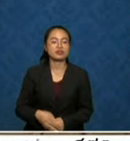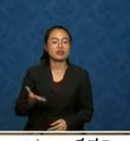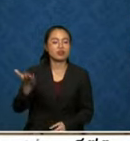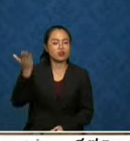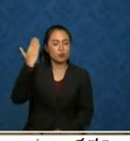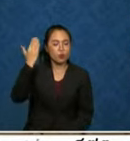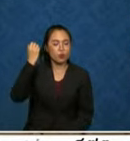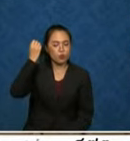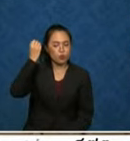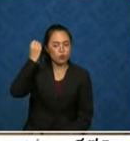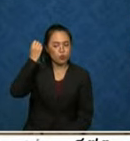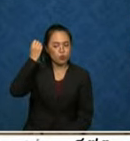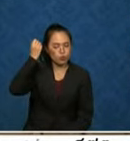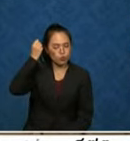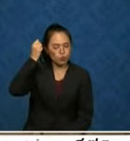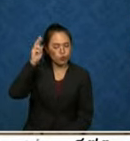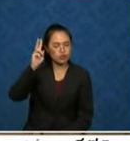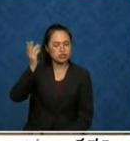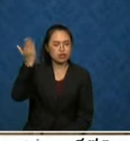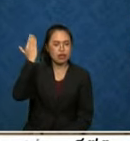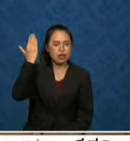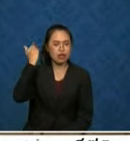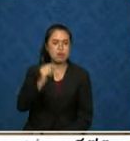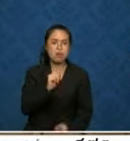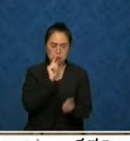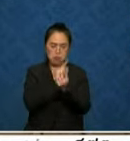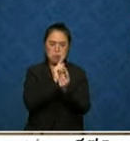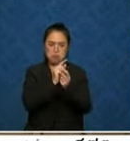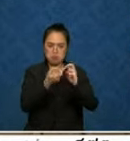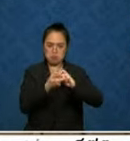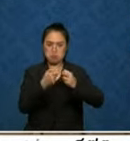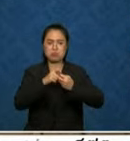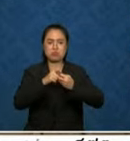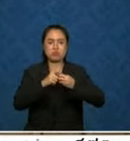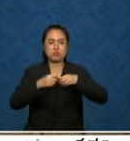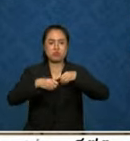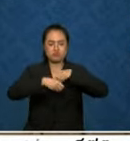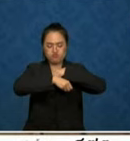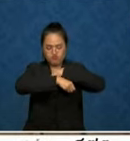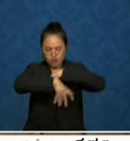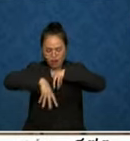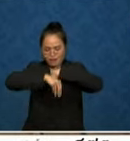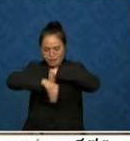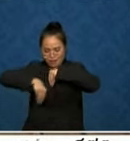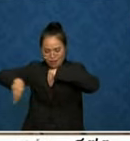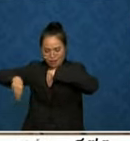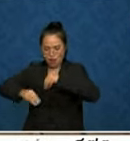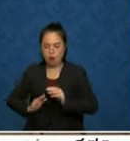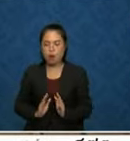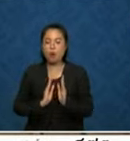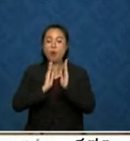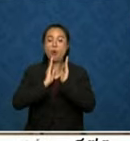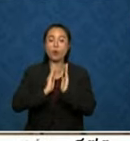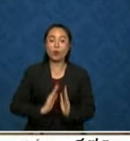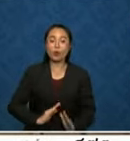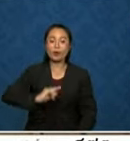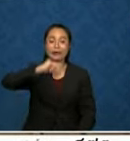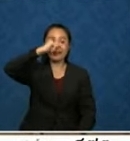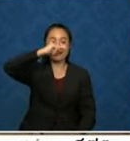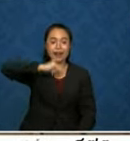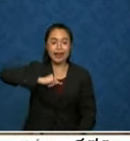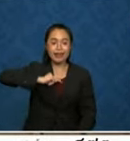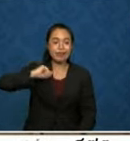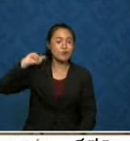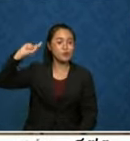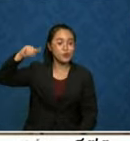แชร์ลูกโซ่เกิดขึ้นเห็นไหมครับท่านไทยวูแมนนะครับคนไทยนะครับไป